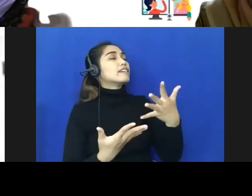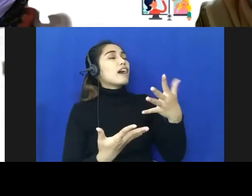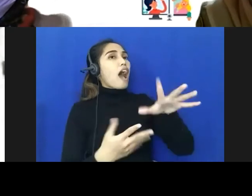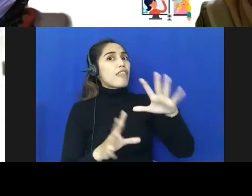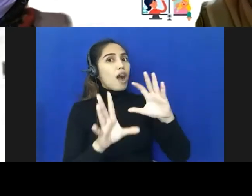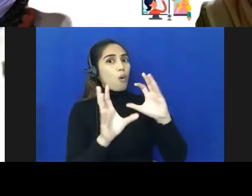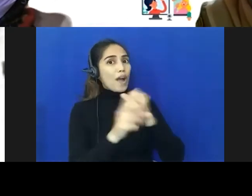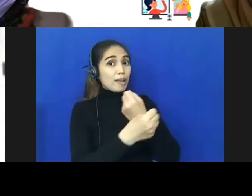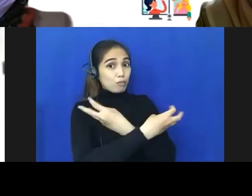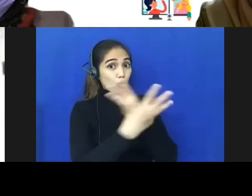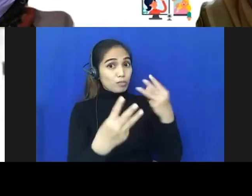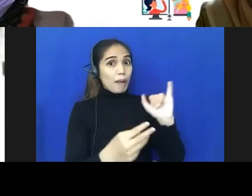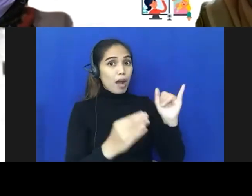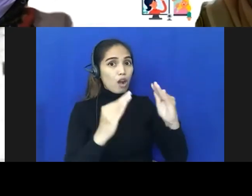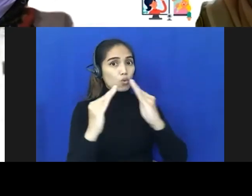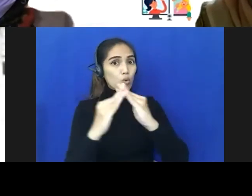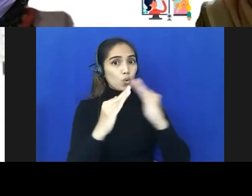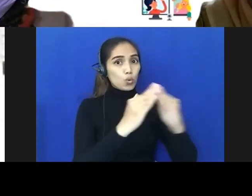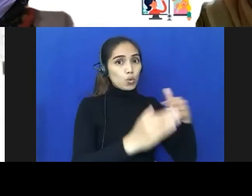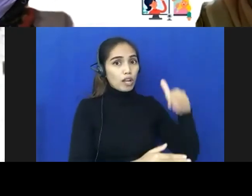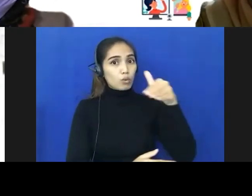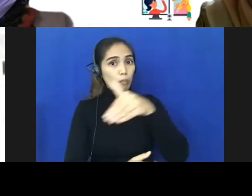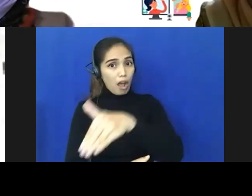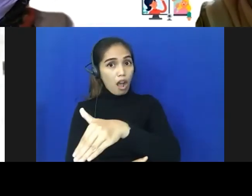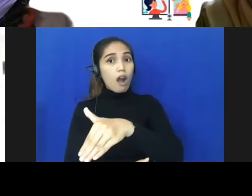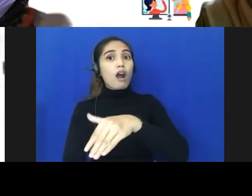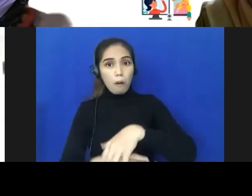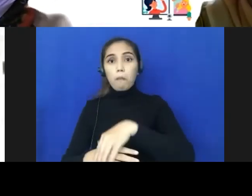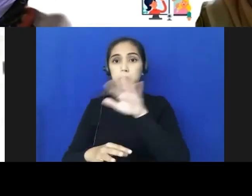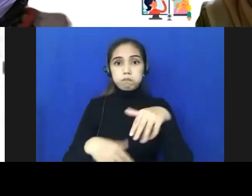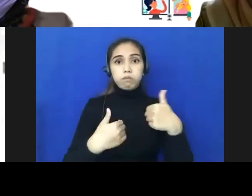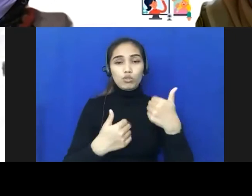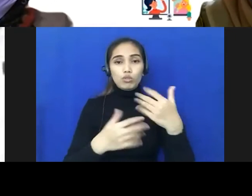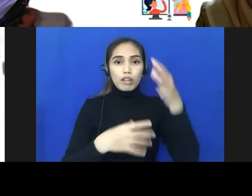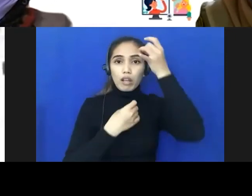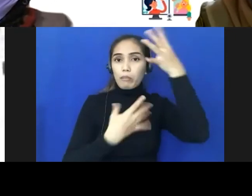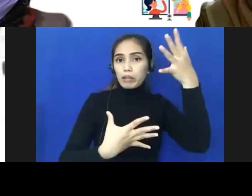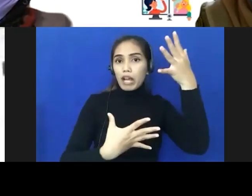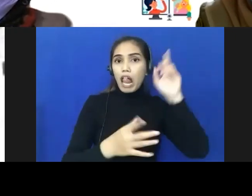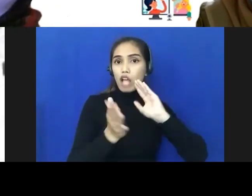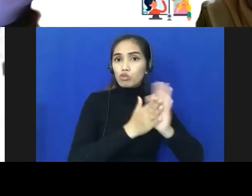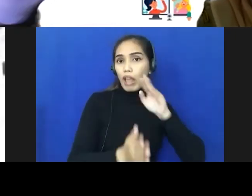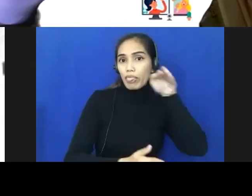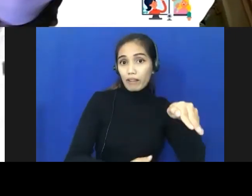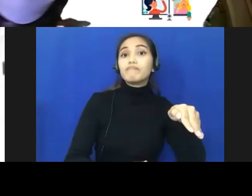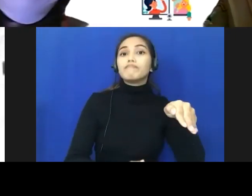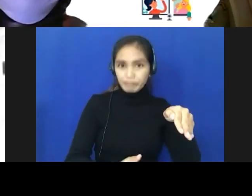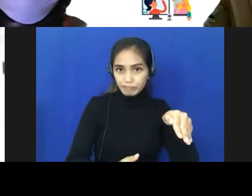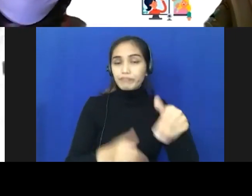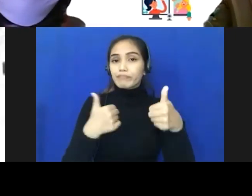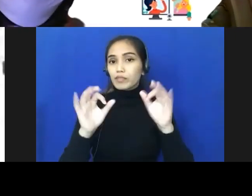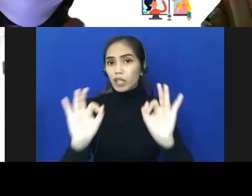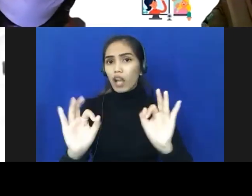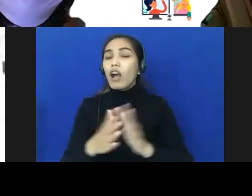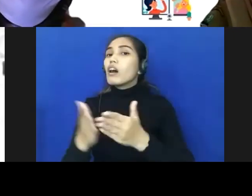ya, untuk kita agar mendapatkan berita tentang balita yang sakit. Nah, Dr. Rikma, kalau dari Dinas